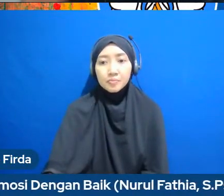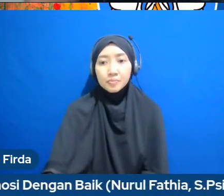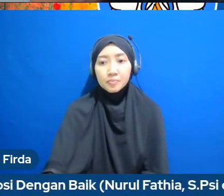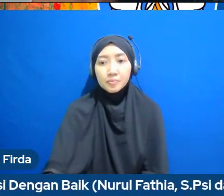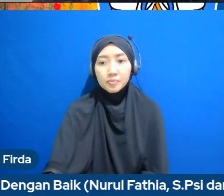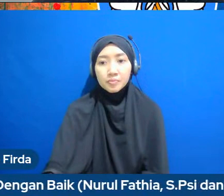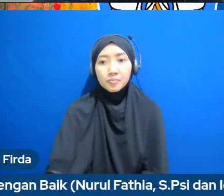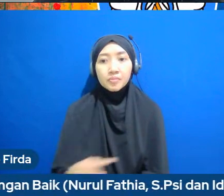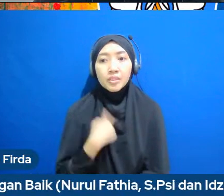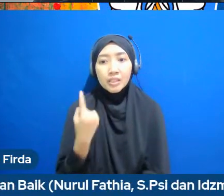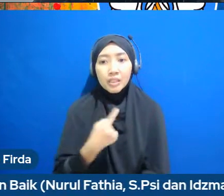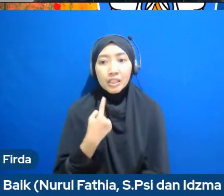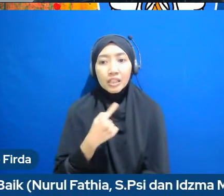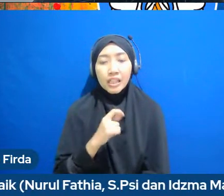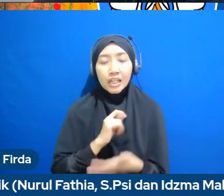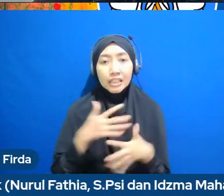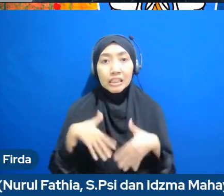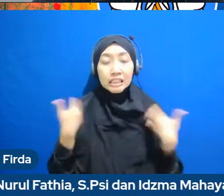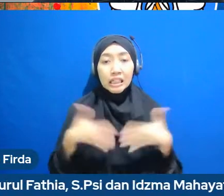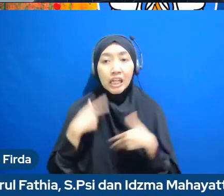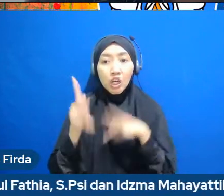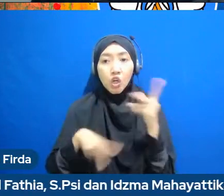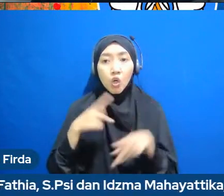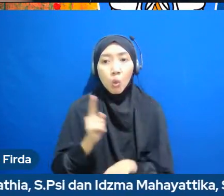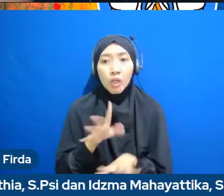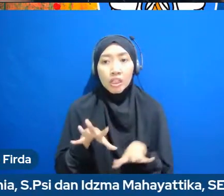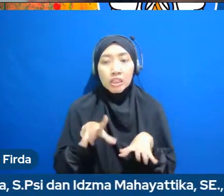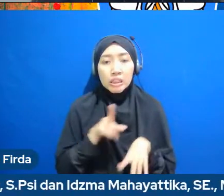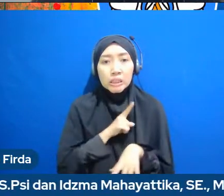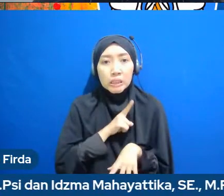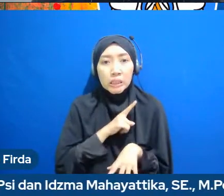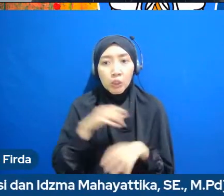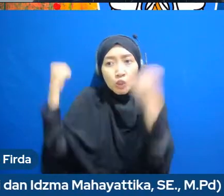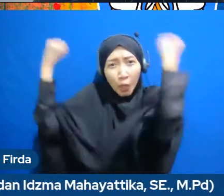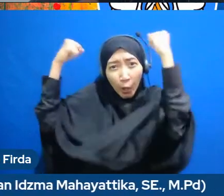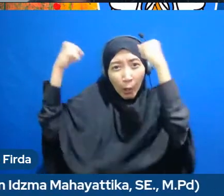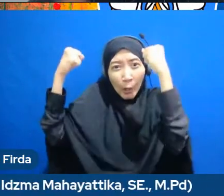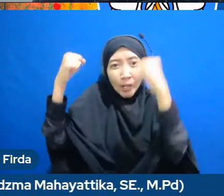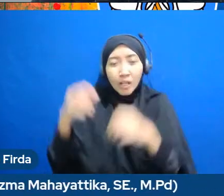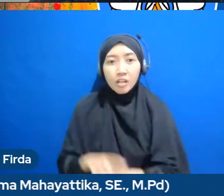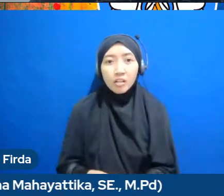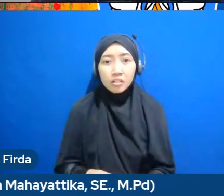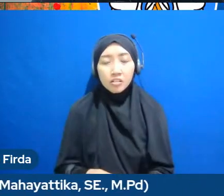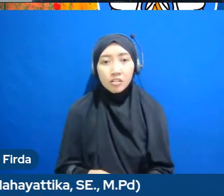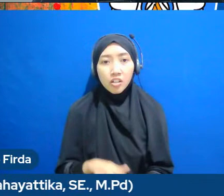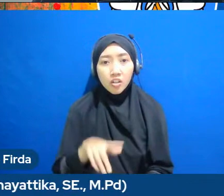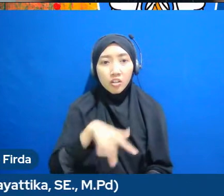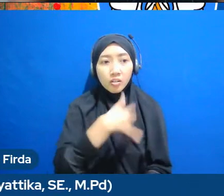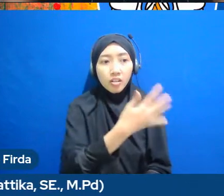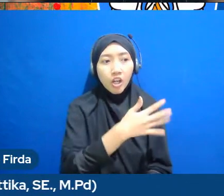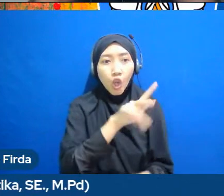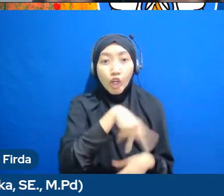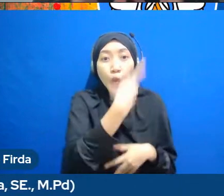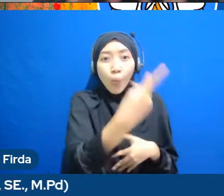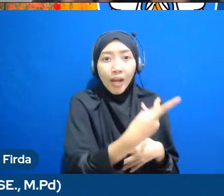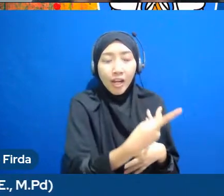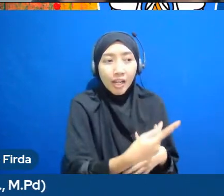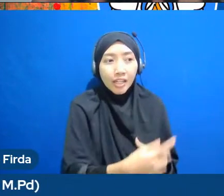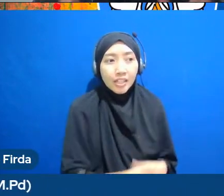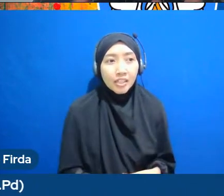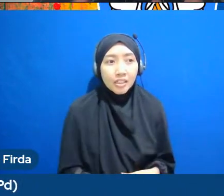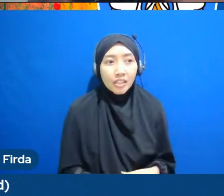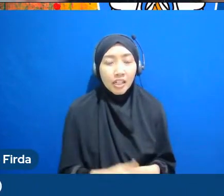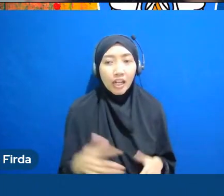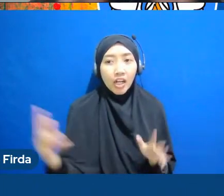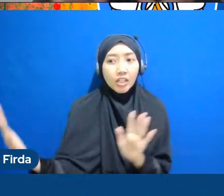kita senang nih. Kalau lagi sendirian, wih, gitu. Pas ada orang banyak, dia kan malu gitu kan. Itu kan pilihan-pilihan ekspresi